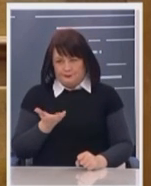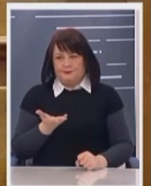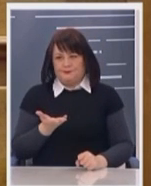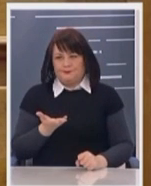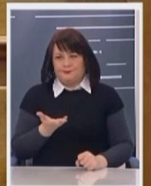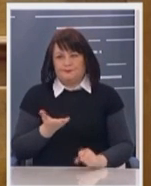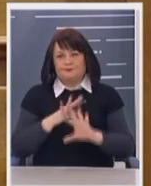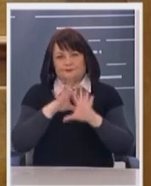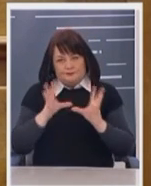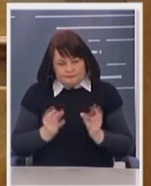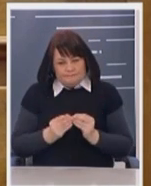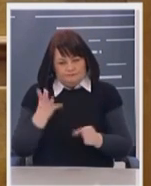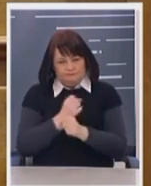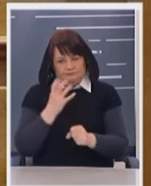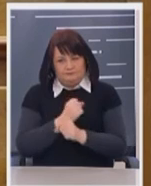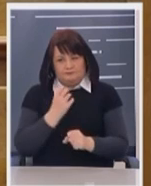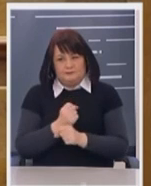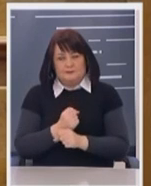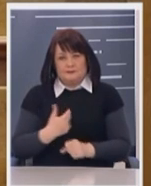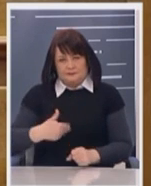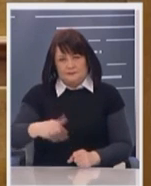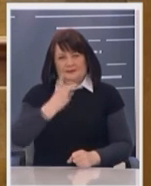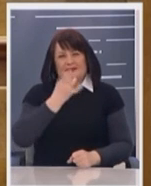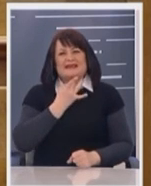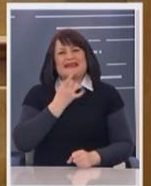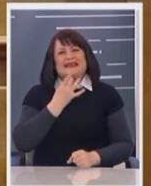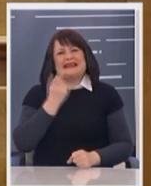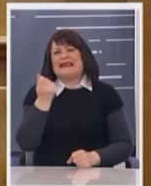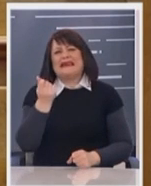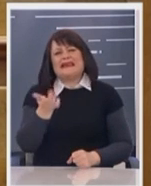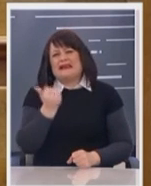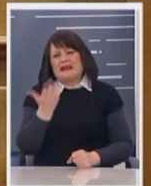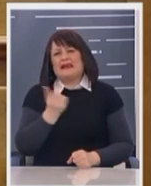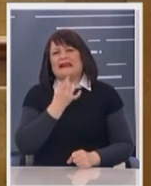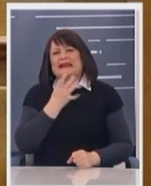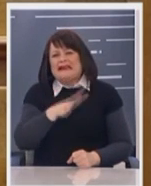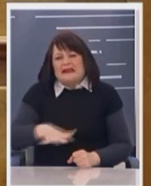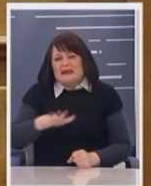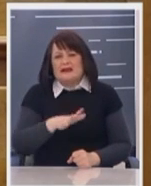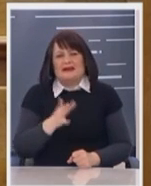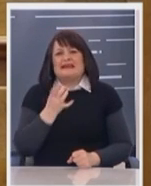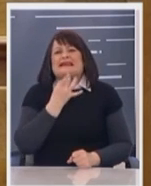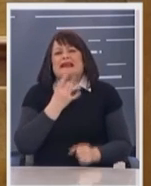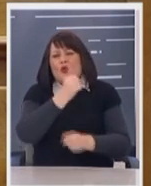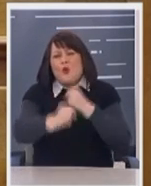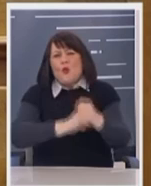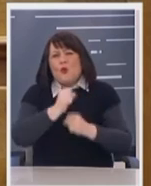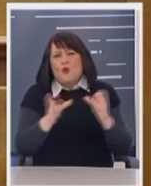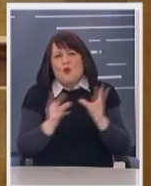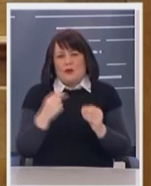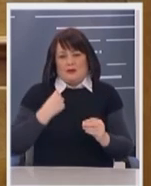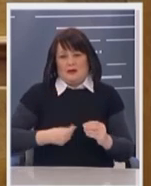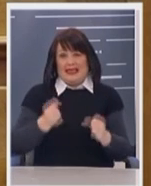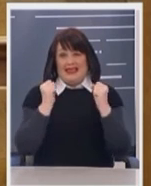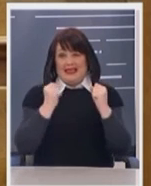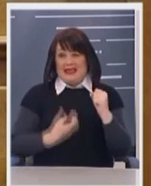όλα όσα έχουμε καταφέρει μέσα σε αυτές τις σκληρές δημοσιονομικές συνθήκες, στα σκληρά αυτά χρόνια, στον χώρο της δημόσιας